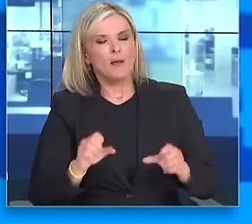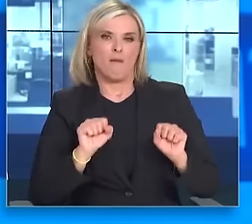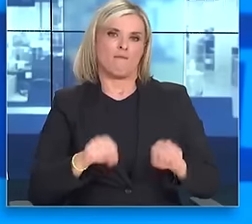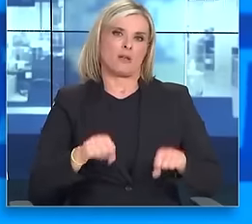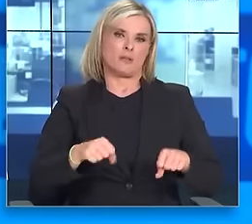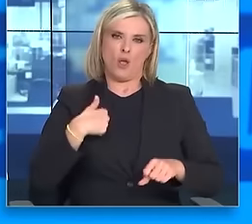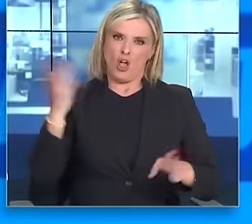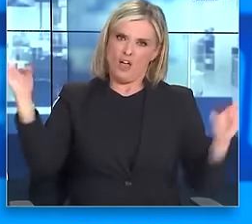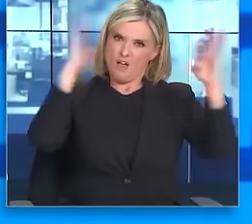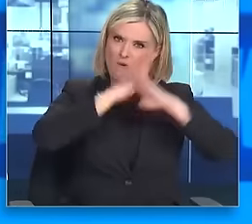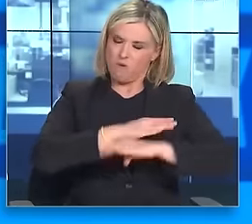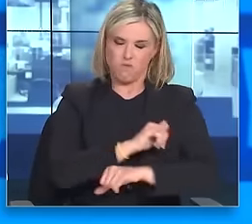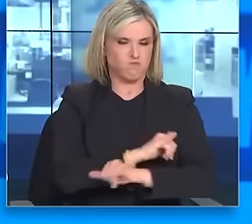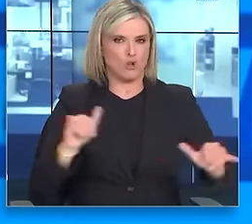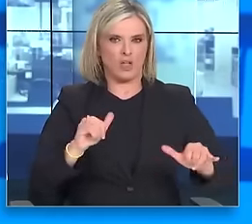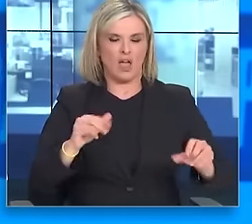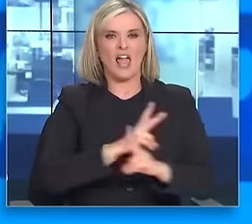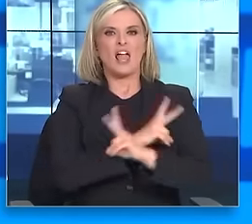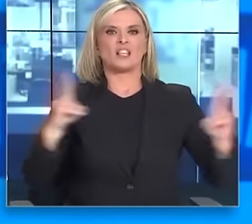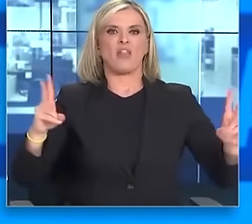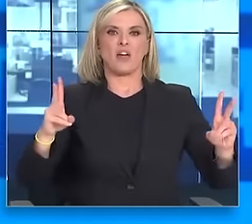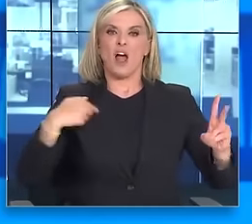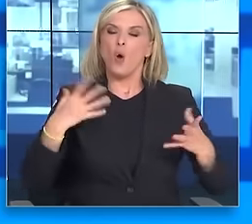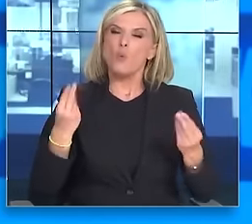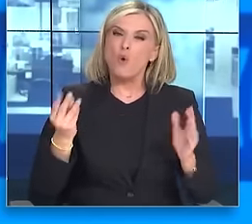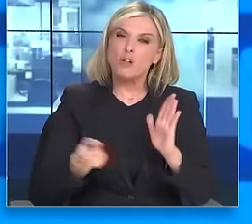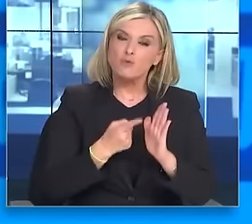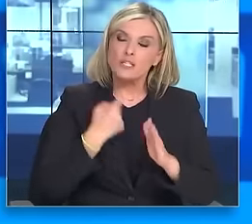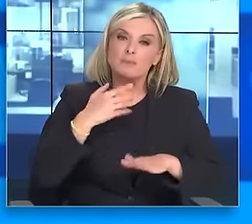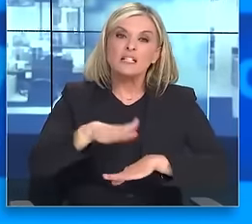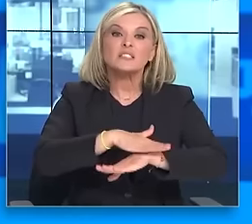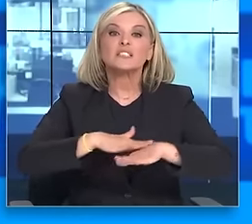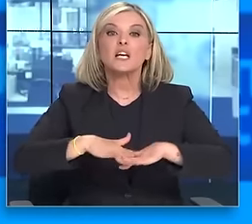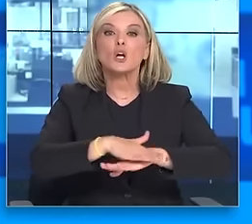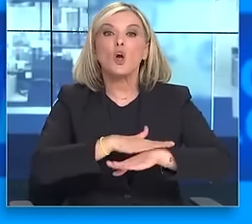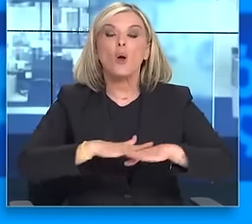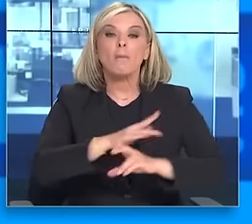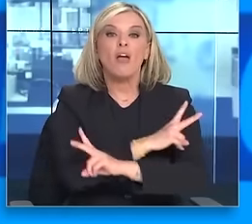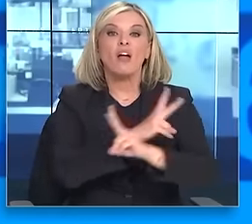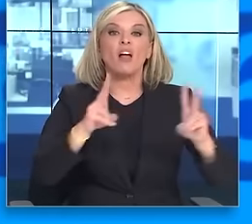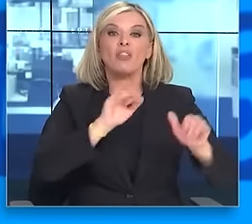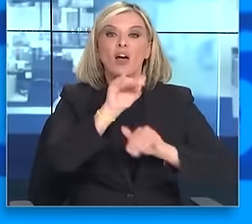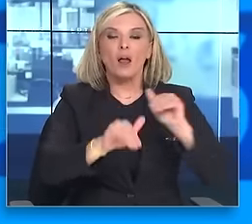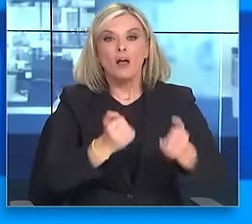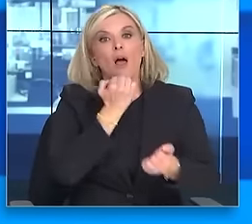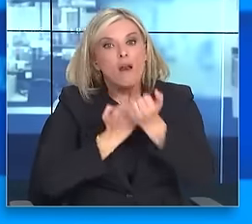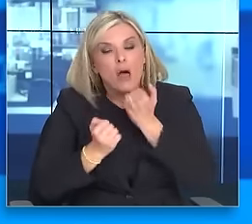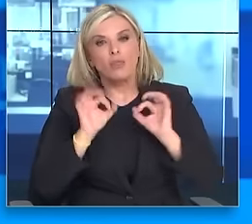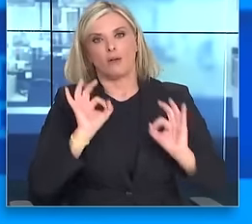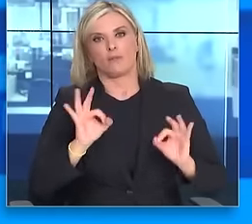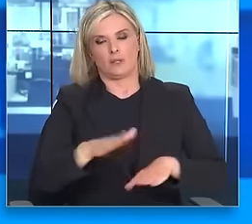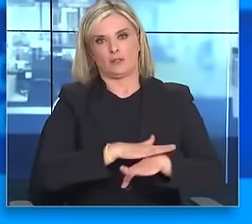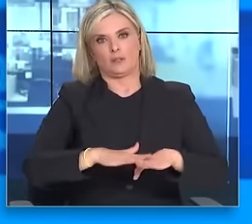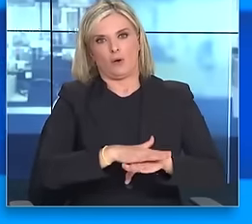Μα δεν τα έχω κρύψει. Και μερικές φορές κατηγορήθηκα γιατί ζήτησα συγγνώμη. Μα για λάθη ζήτησα συγγνώμη. Δεν ζήτησα συγγνώμη για κάτι το οποίο κάναμε